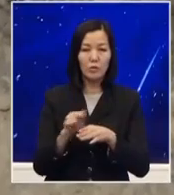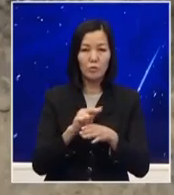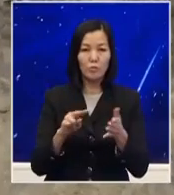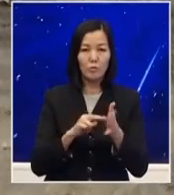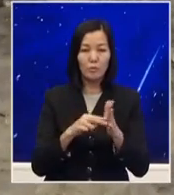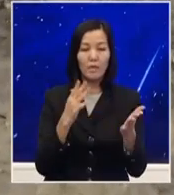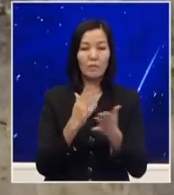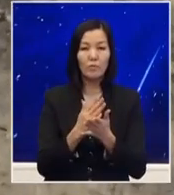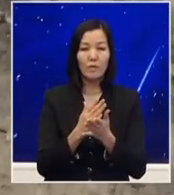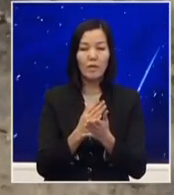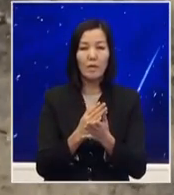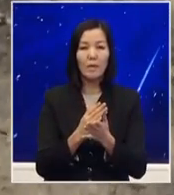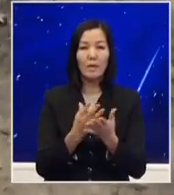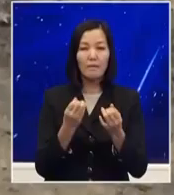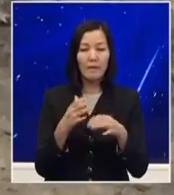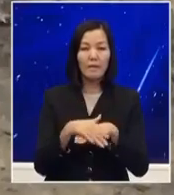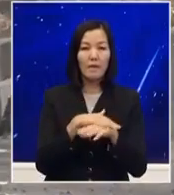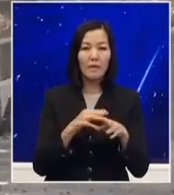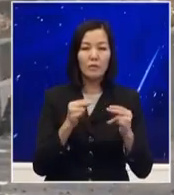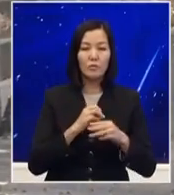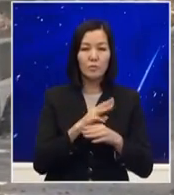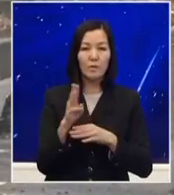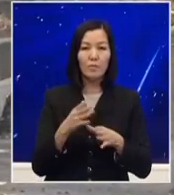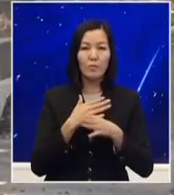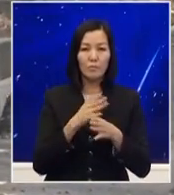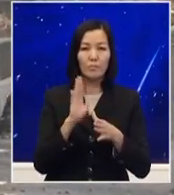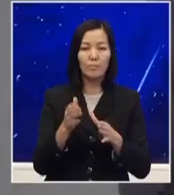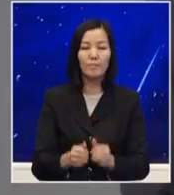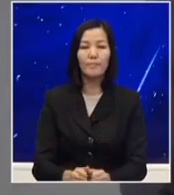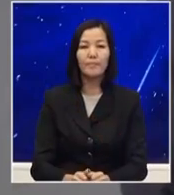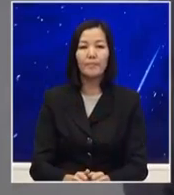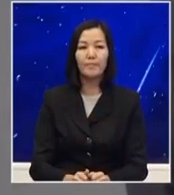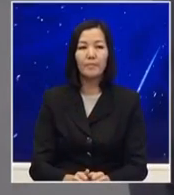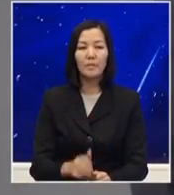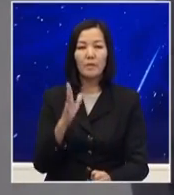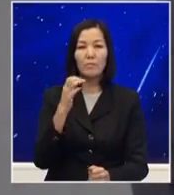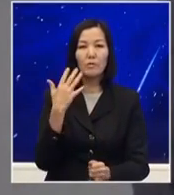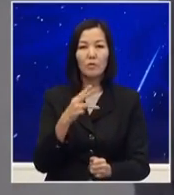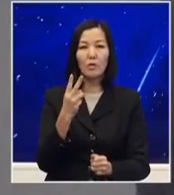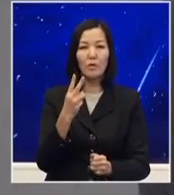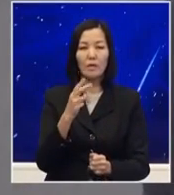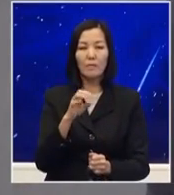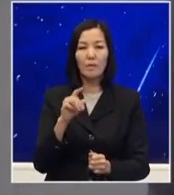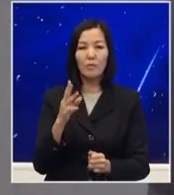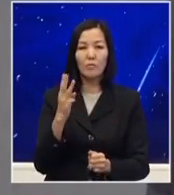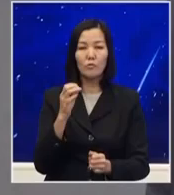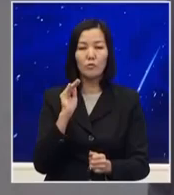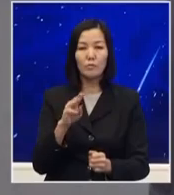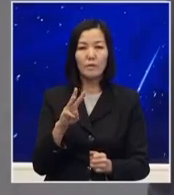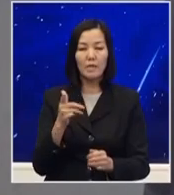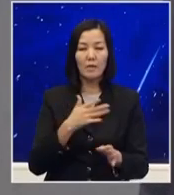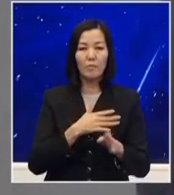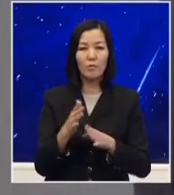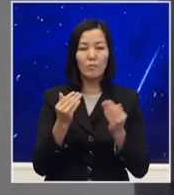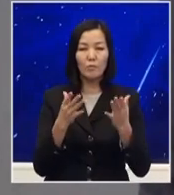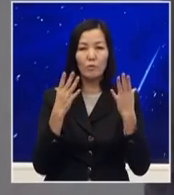өткізу жоспарланып отыр. Бұл тағы тұрғындарды жұмыспен қамтуға мүмкіндік бермек. 552 миллион 300 мың қаражат бөлінді.